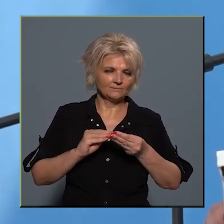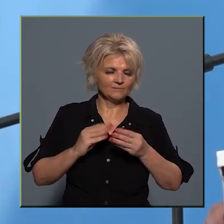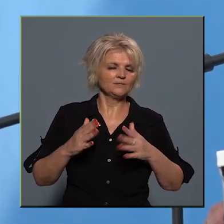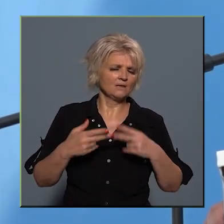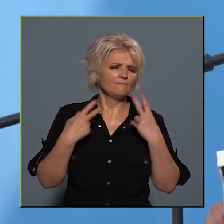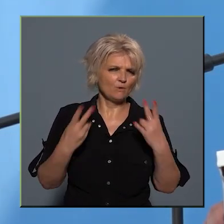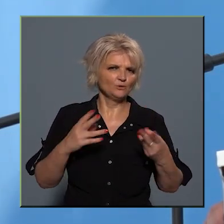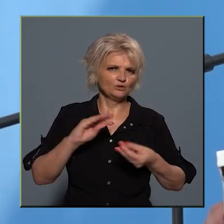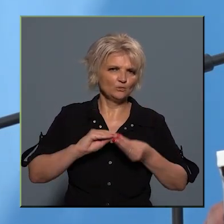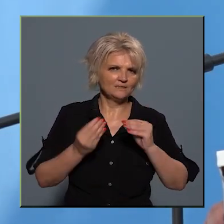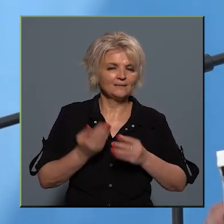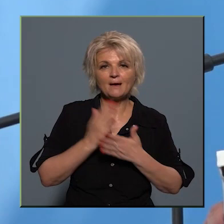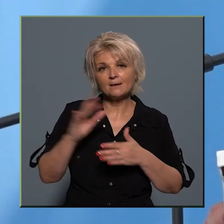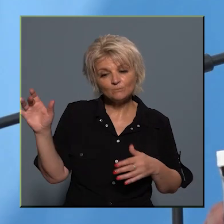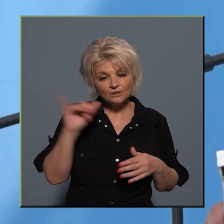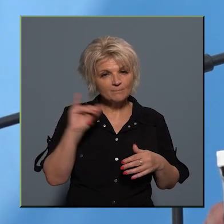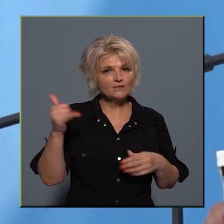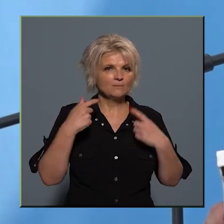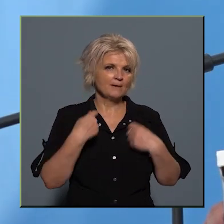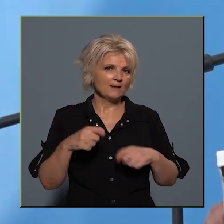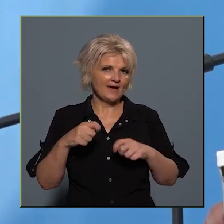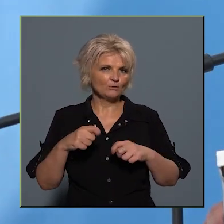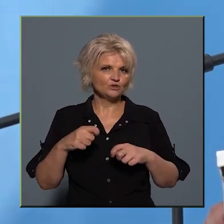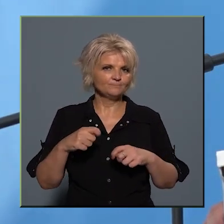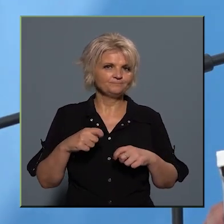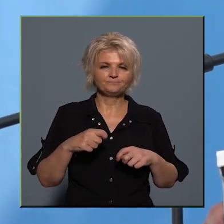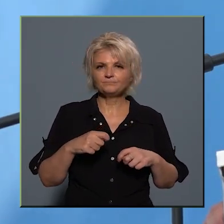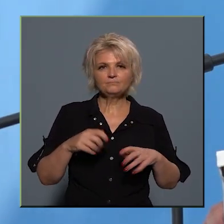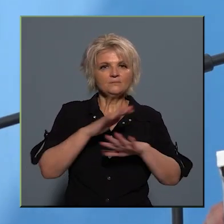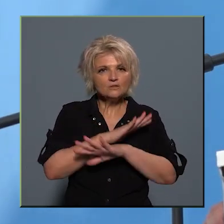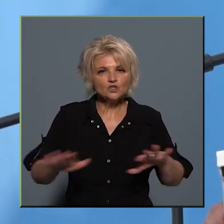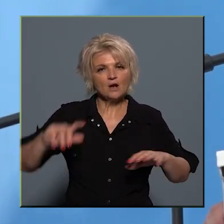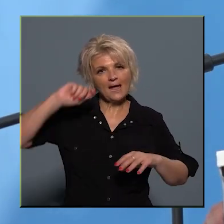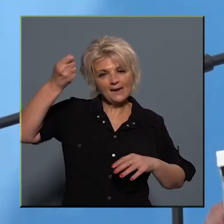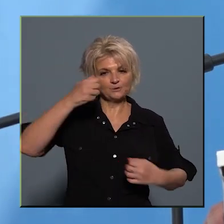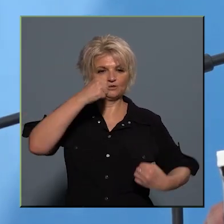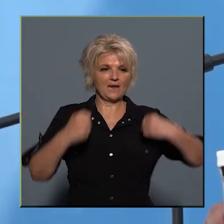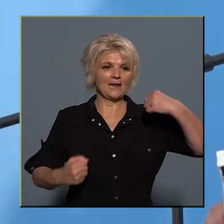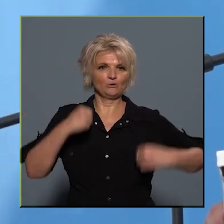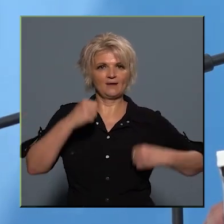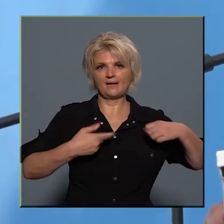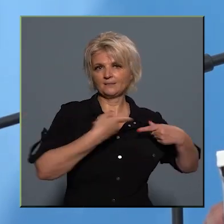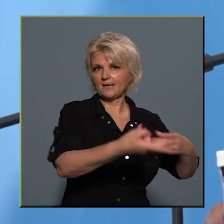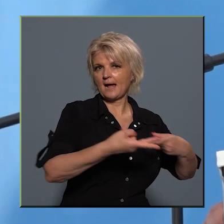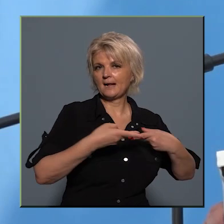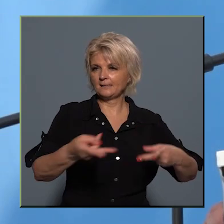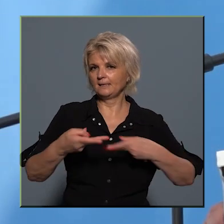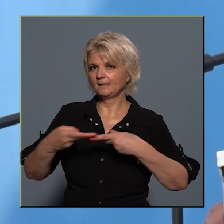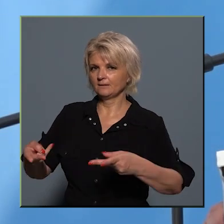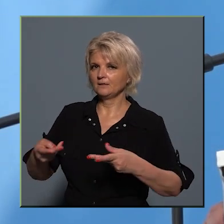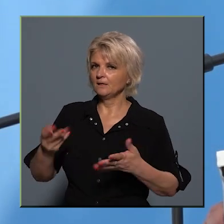üzletág, már Budapest belvárosát kizárólag elektromos járművekkel teríti. Tehát nem